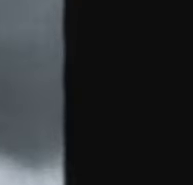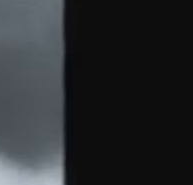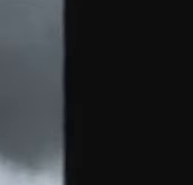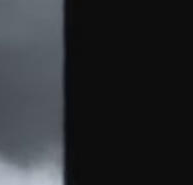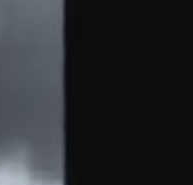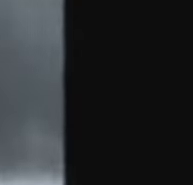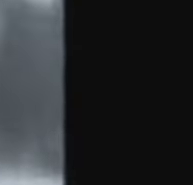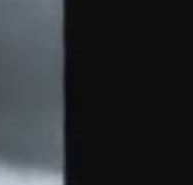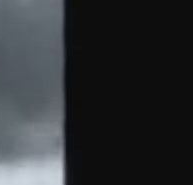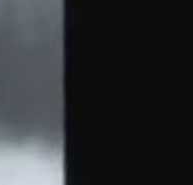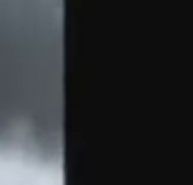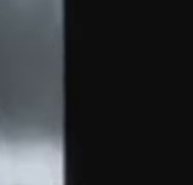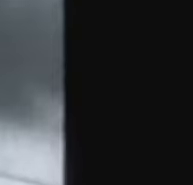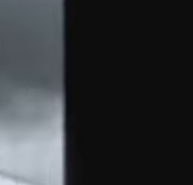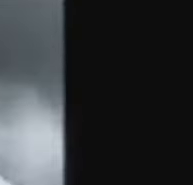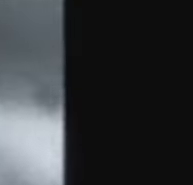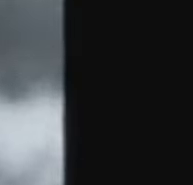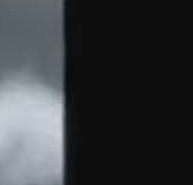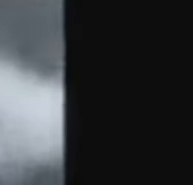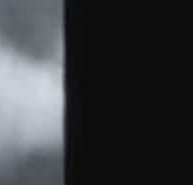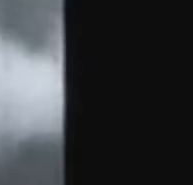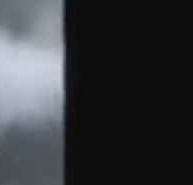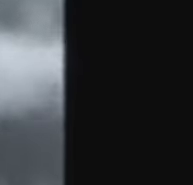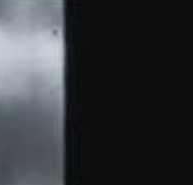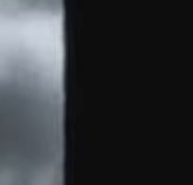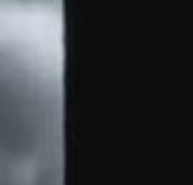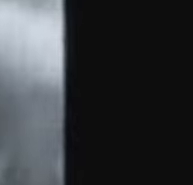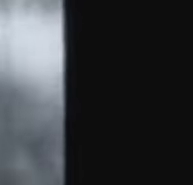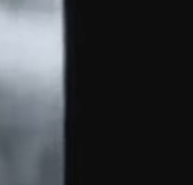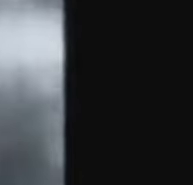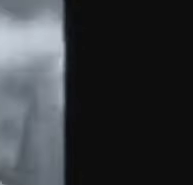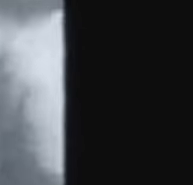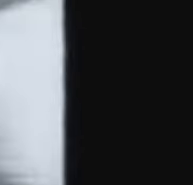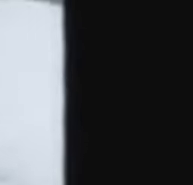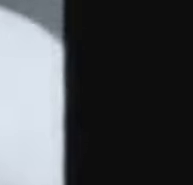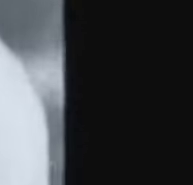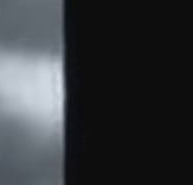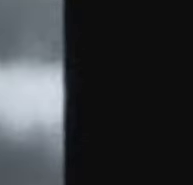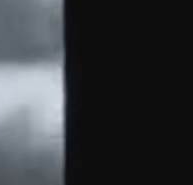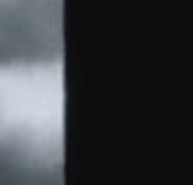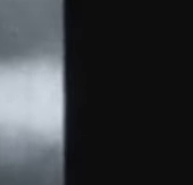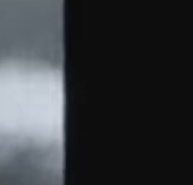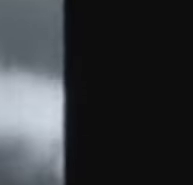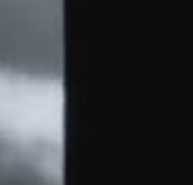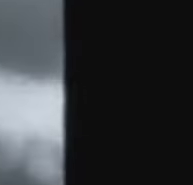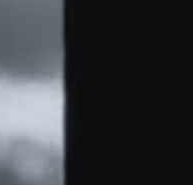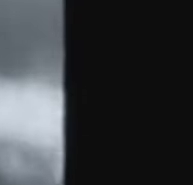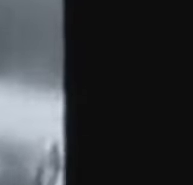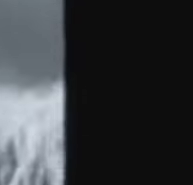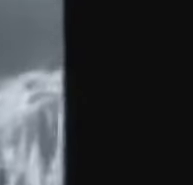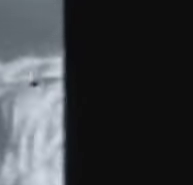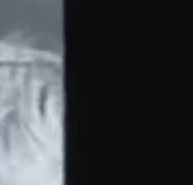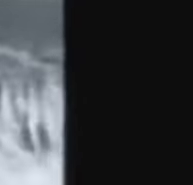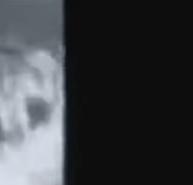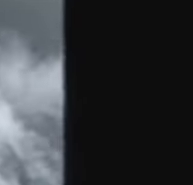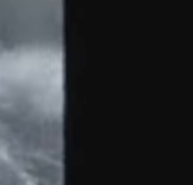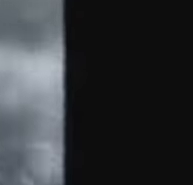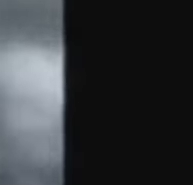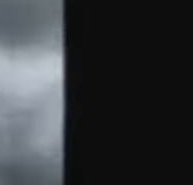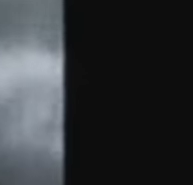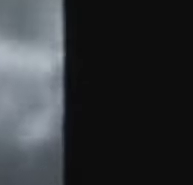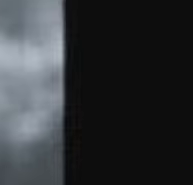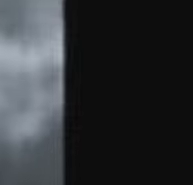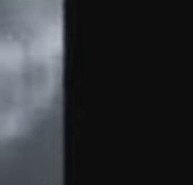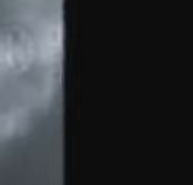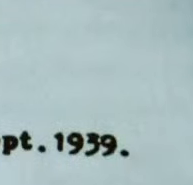Mittel, durch die kranke, wertvolle Volksgenossen hätten gesunden können, wurden verwendet zur Erhaltung von